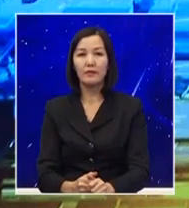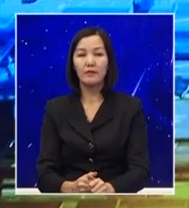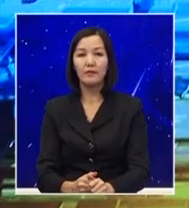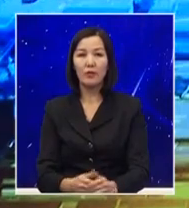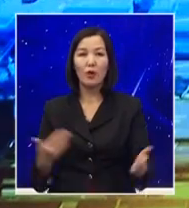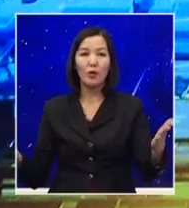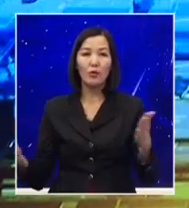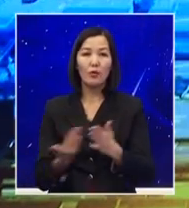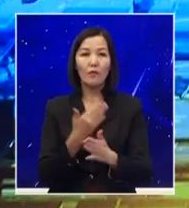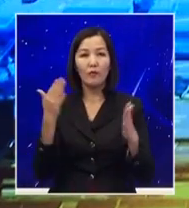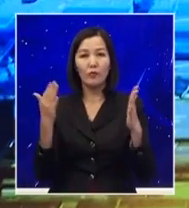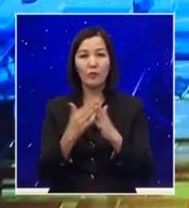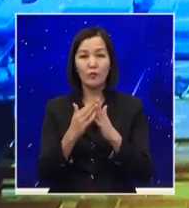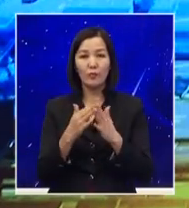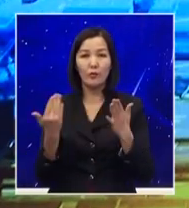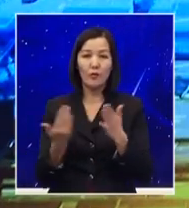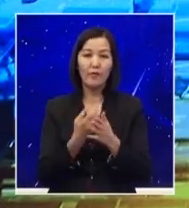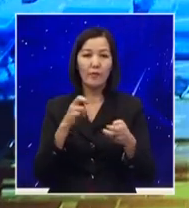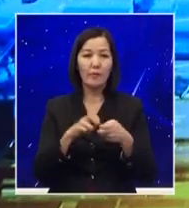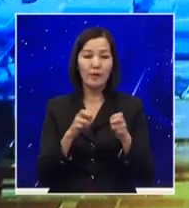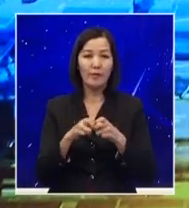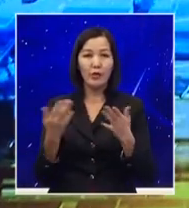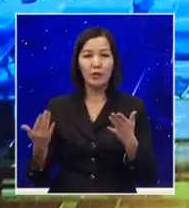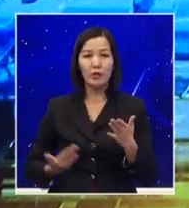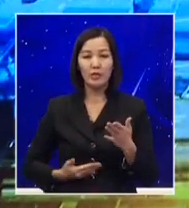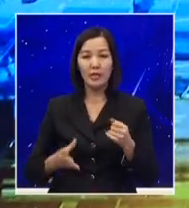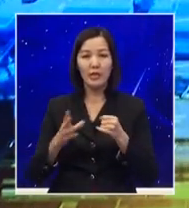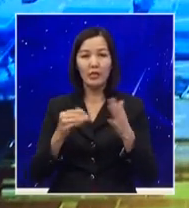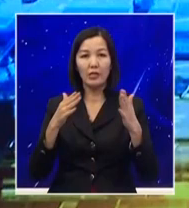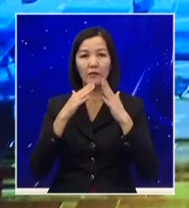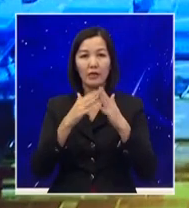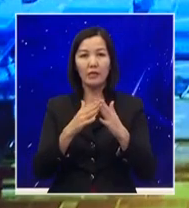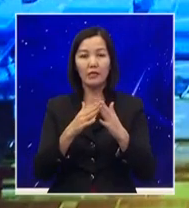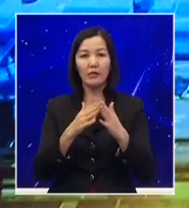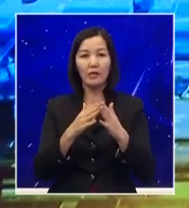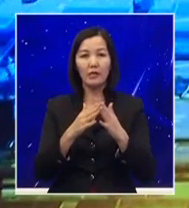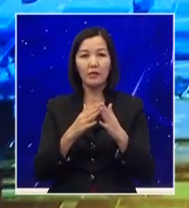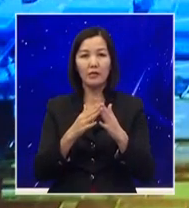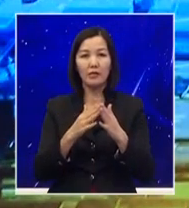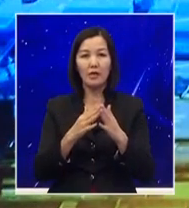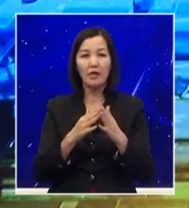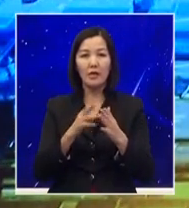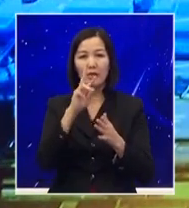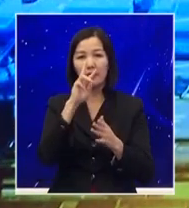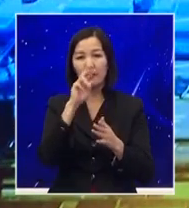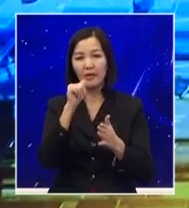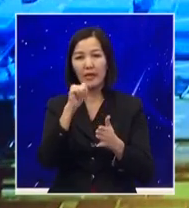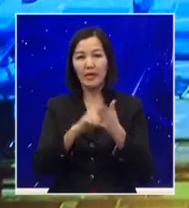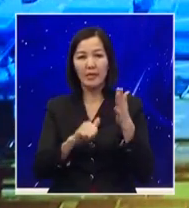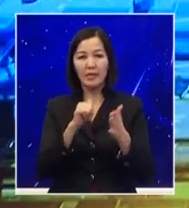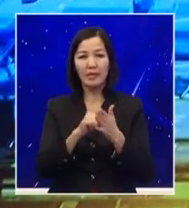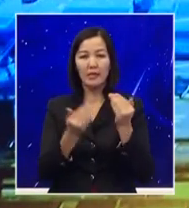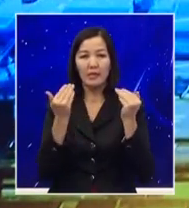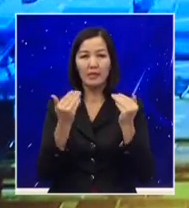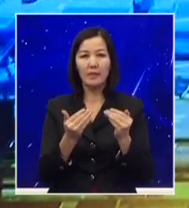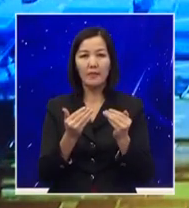В новый дом с новыми проблемами. Жители коттеджного городка жалуются на недочеты, допущенные при строительстве.